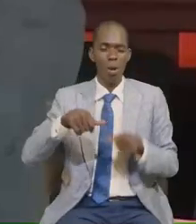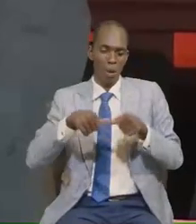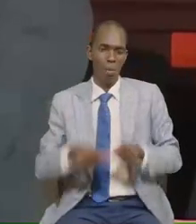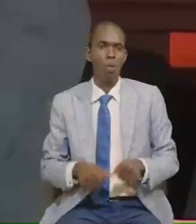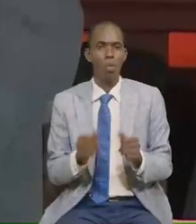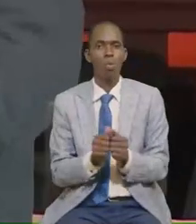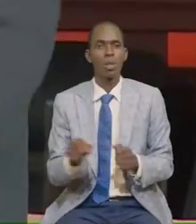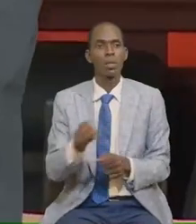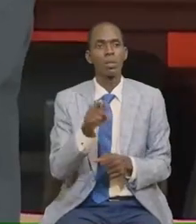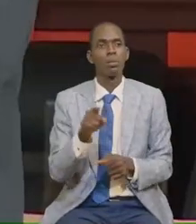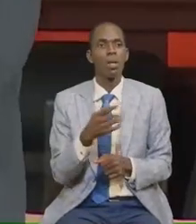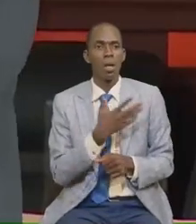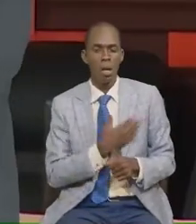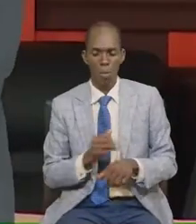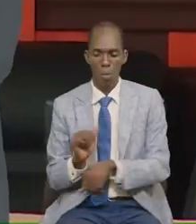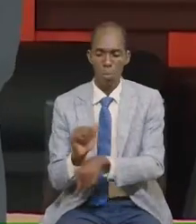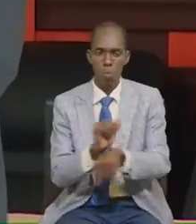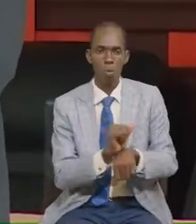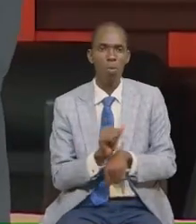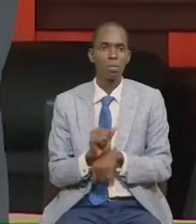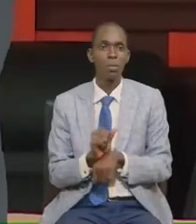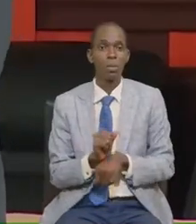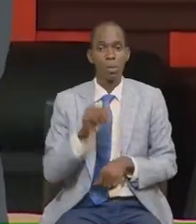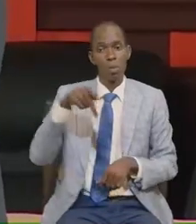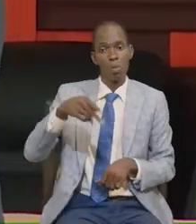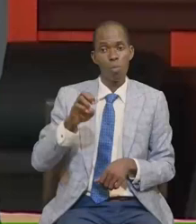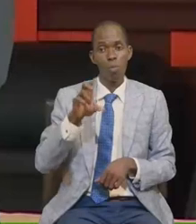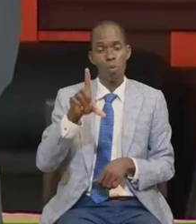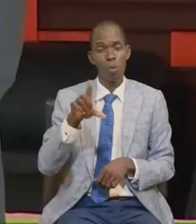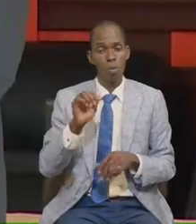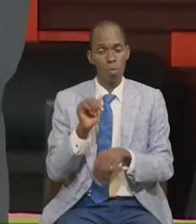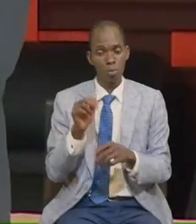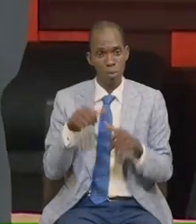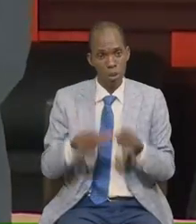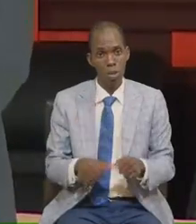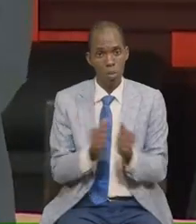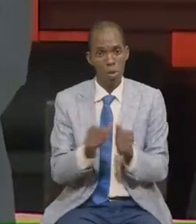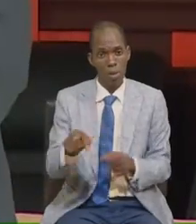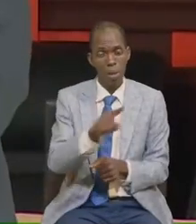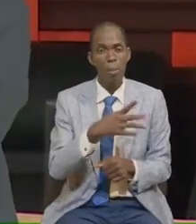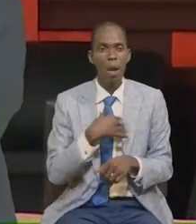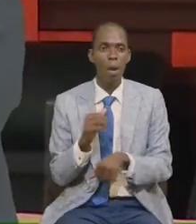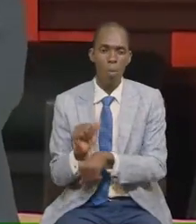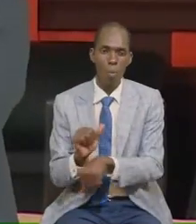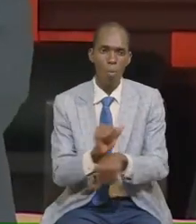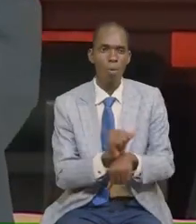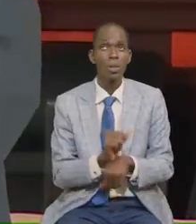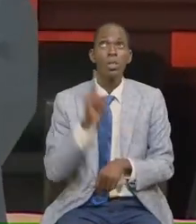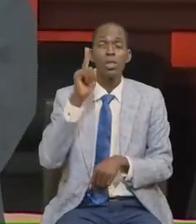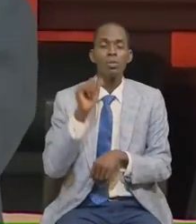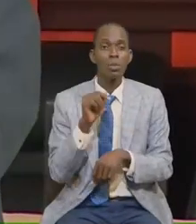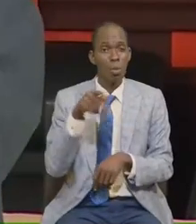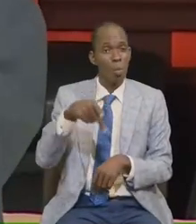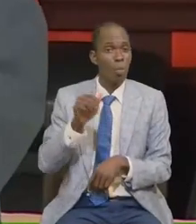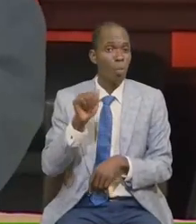prédicateur il demeurant chez eux et travaillant il travaillait pour vivre